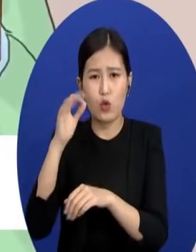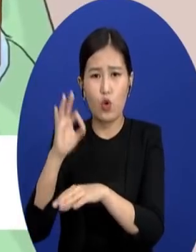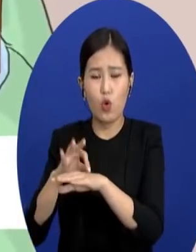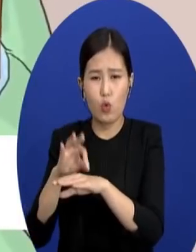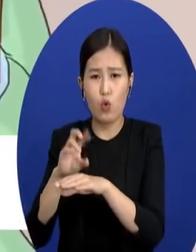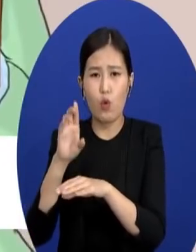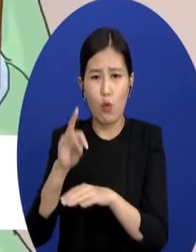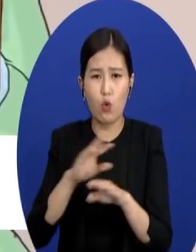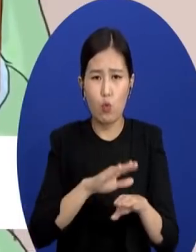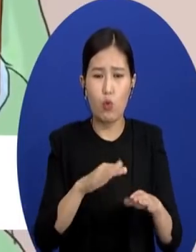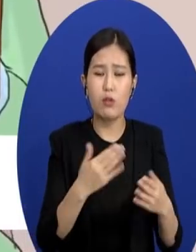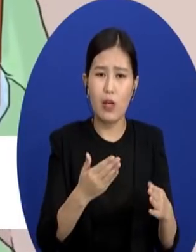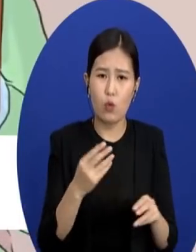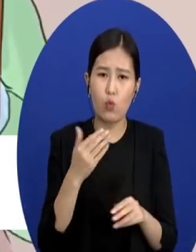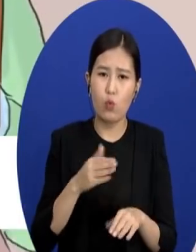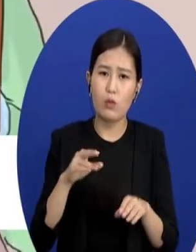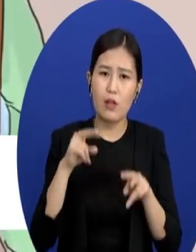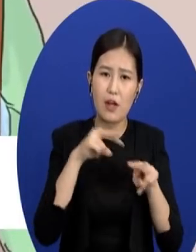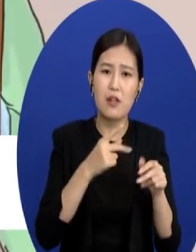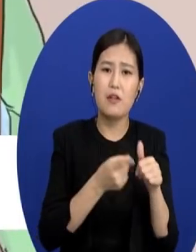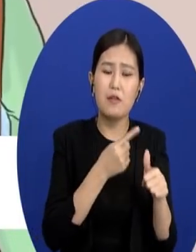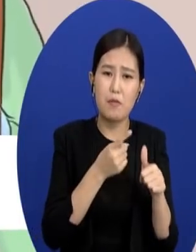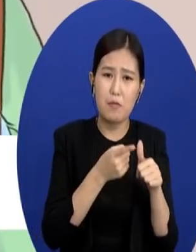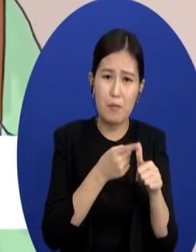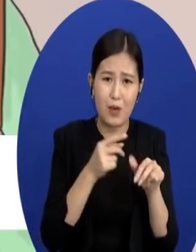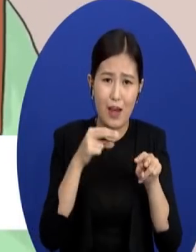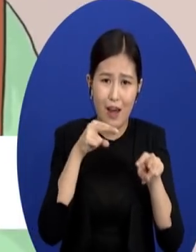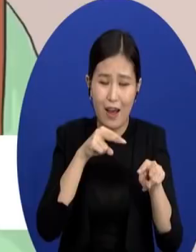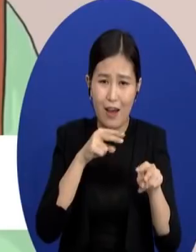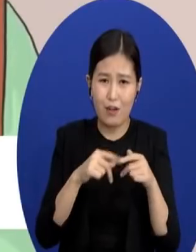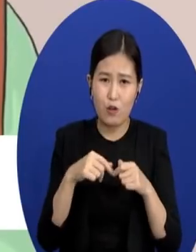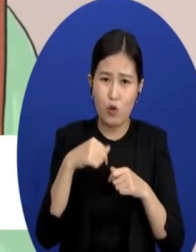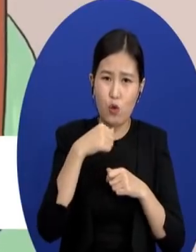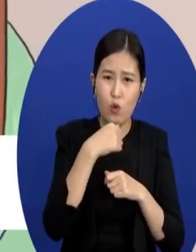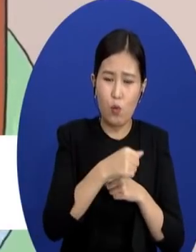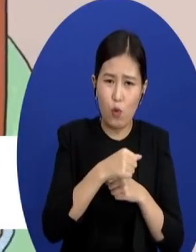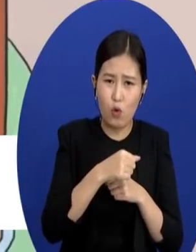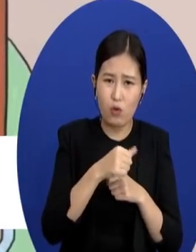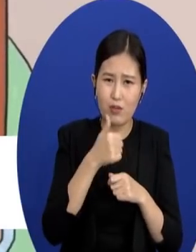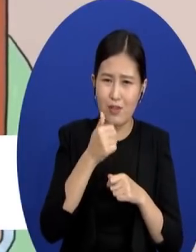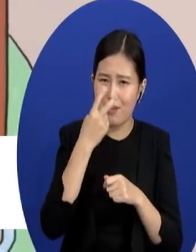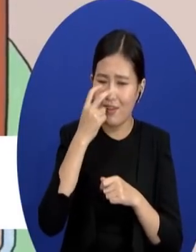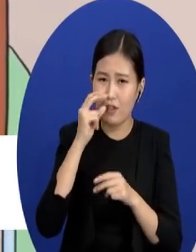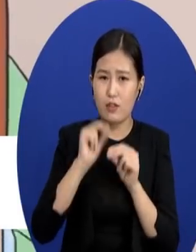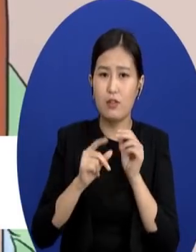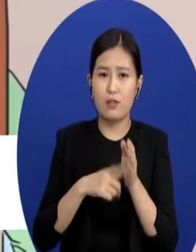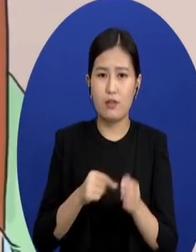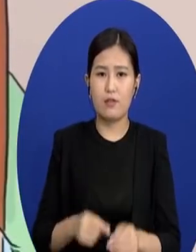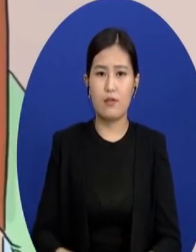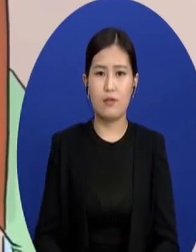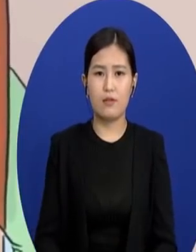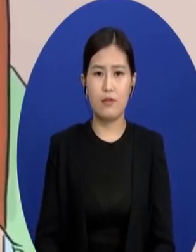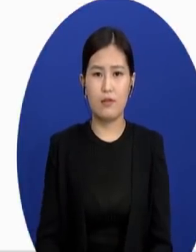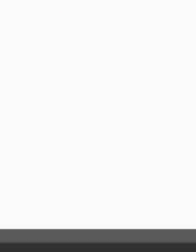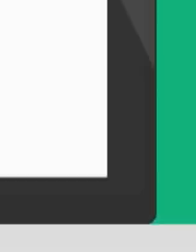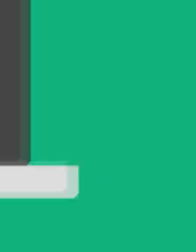Хэн халамжлах вэ? Үүнд зарцуулах төсөв мөнгийг эргэж сайн нэгтлэх хэрэгтэй болж байна.